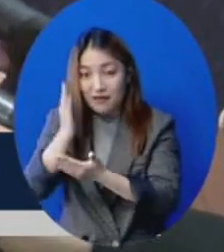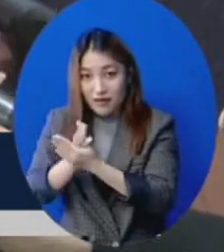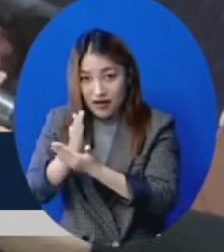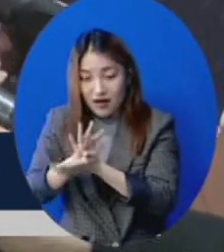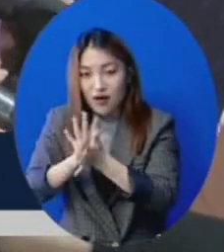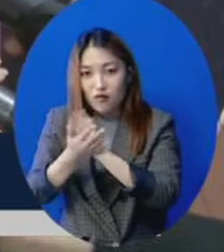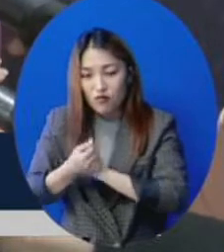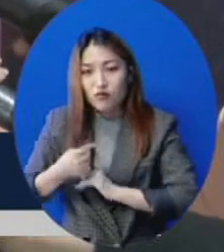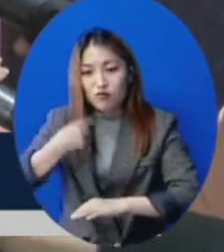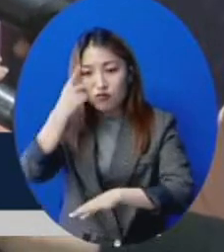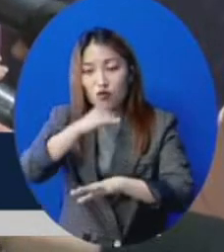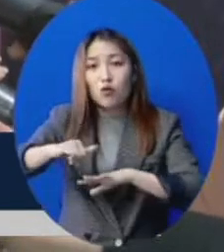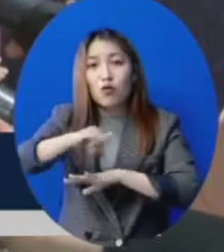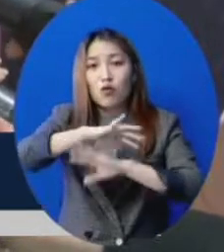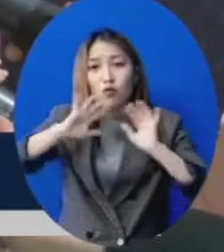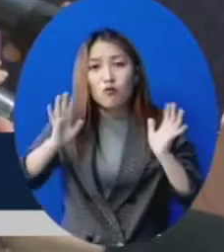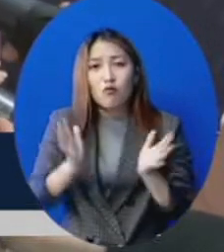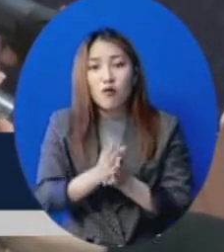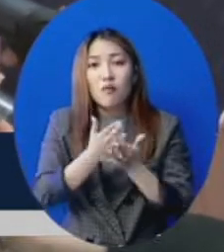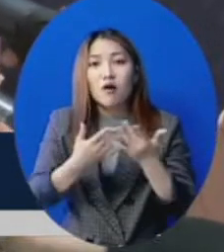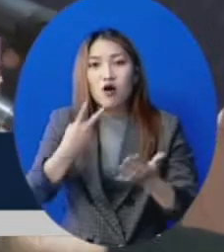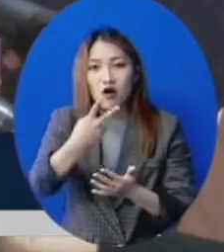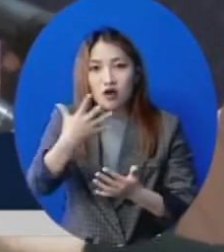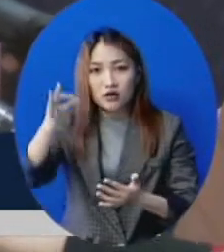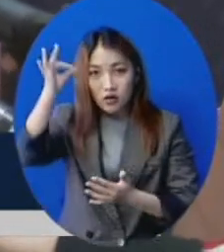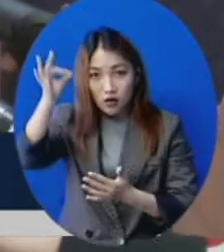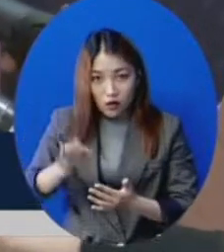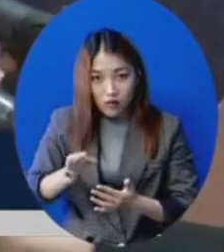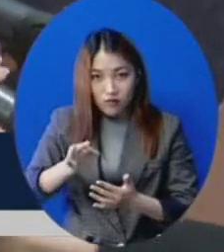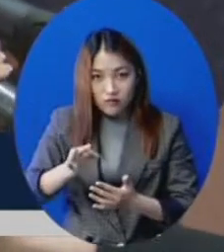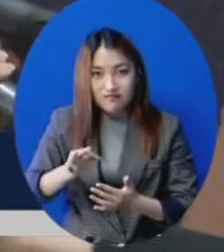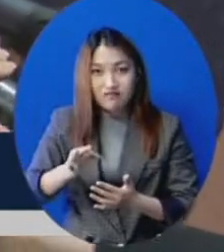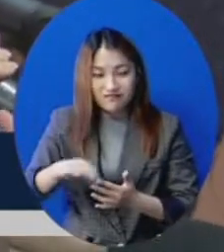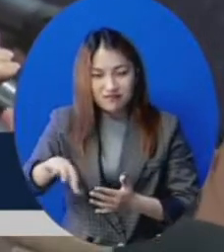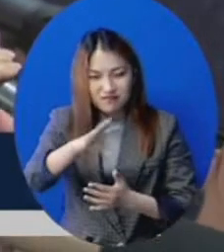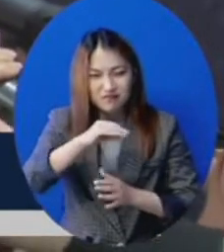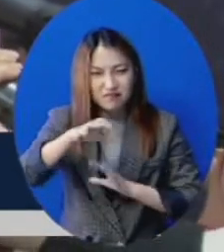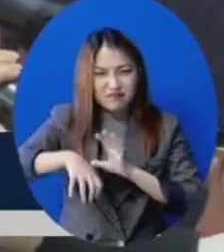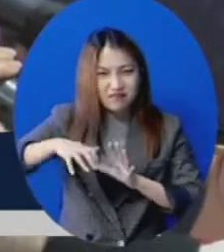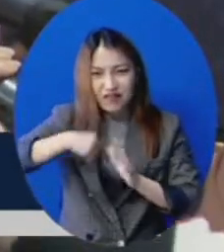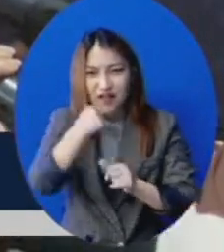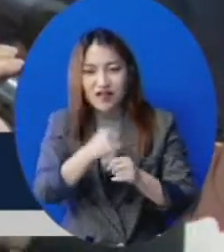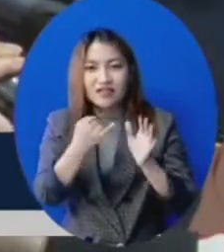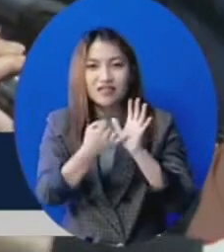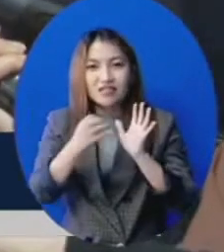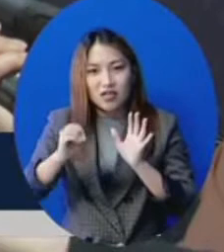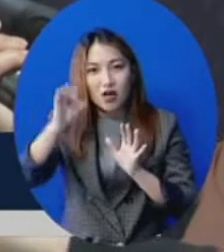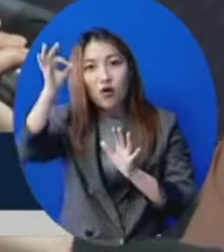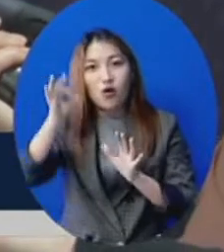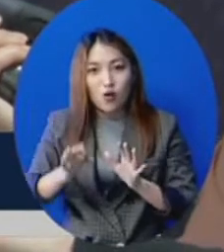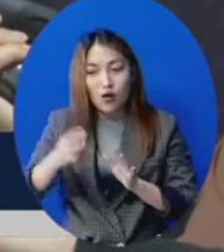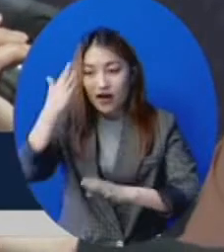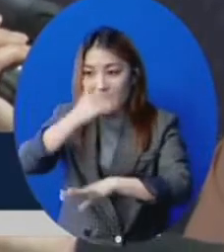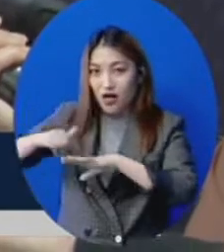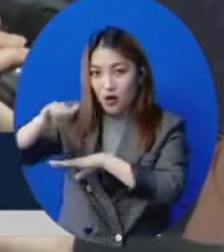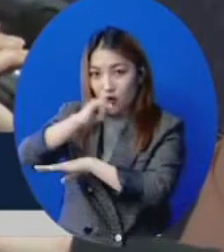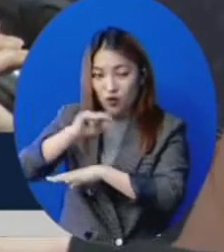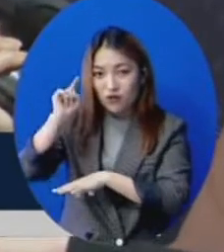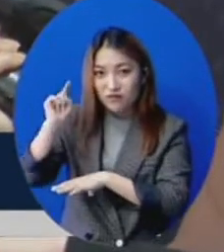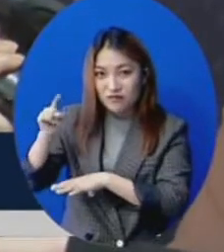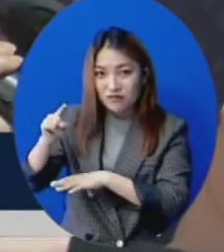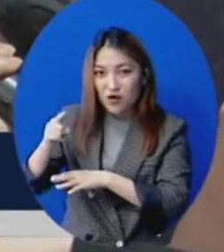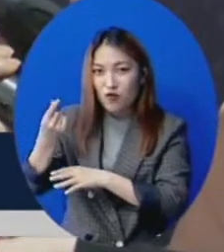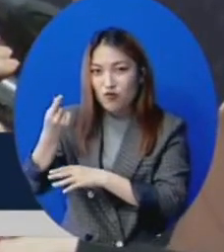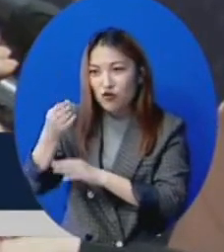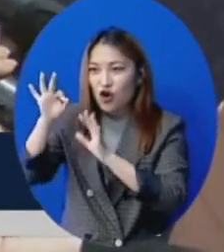бол манай дотоодын нэр төлөвийн 25%, манай аж үйлдвэрлэлийн 60%. За дээрэс нь нэмээд манай гадаад экспортоос орж